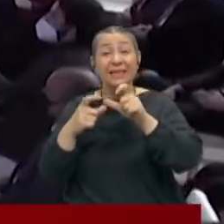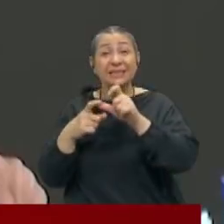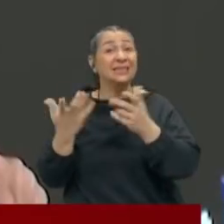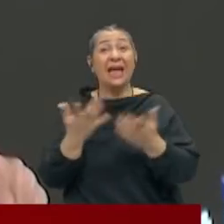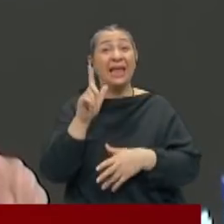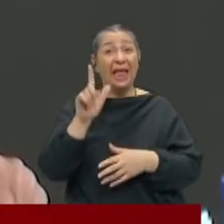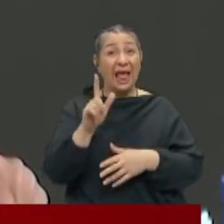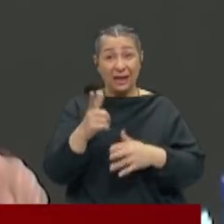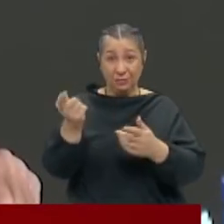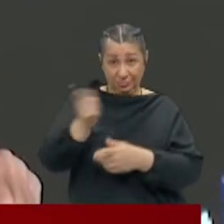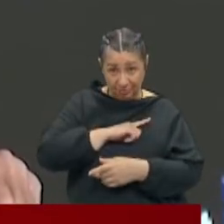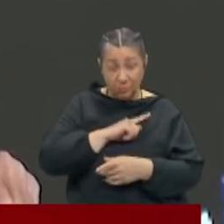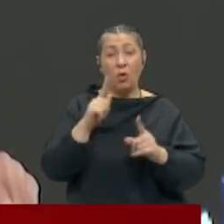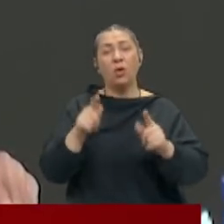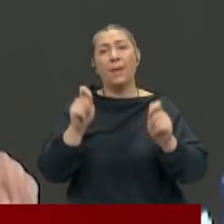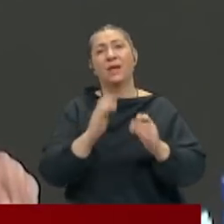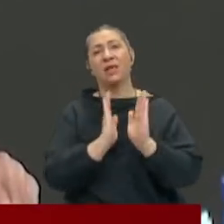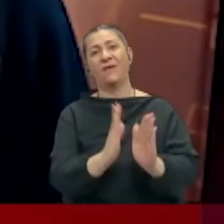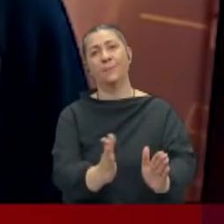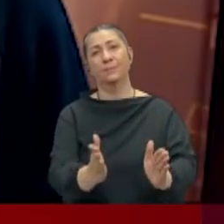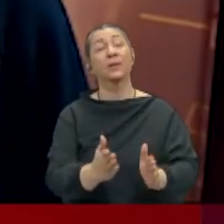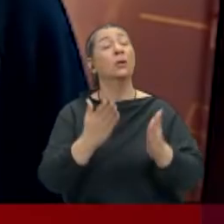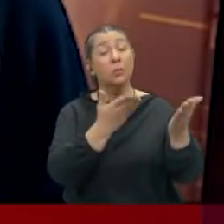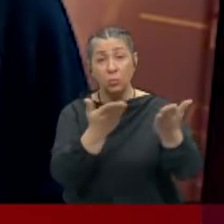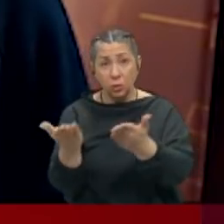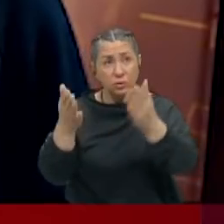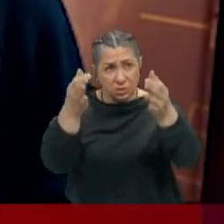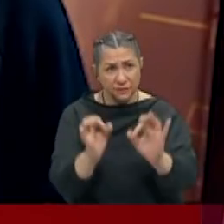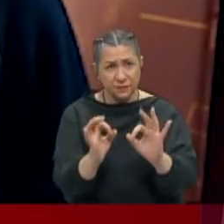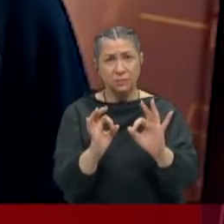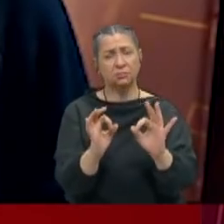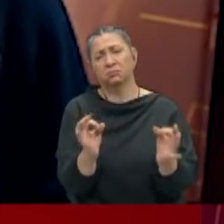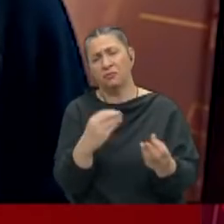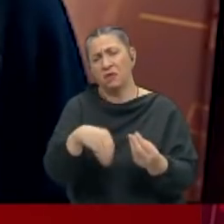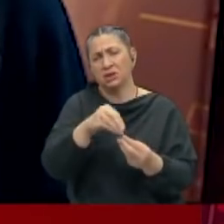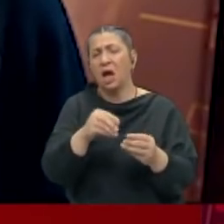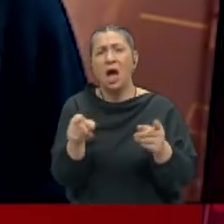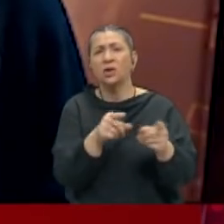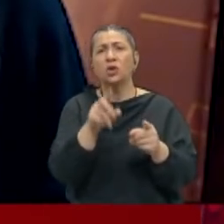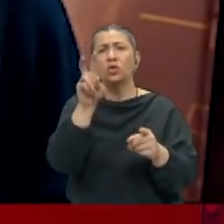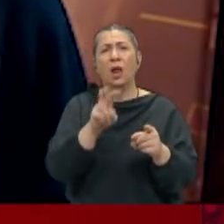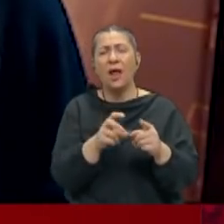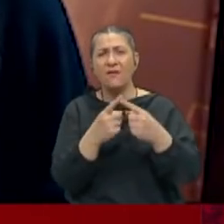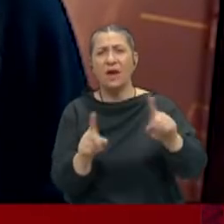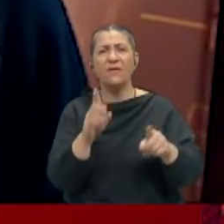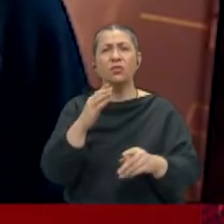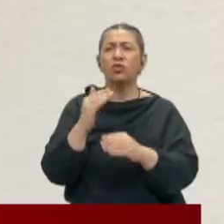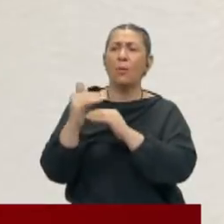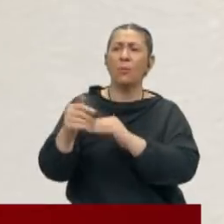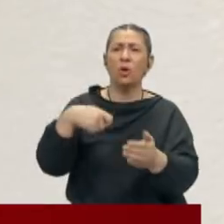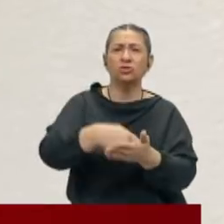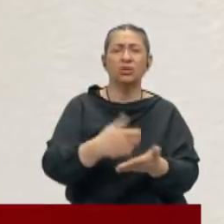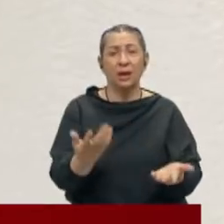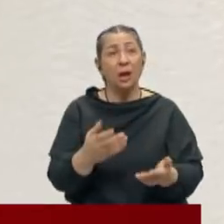neyi gerektiriyorsa onu yapmaya devam ediyoruz. Buyursunlar sıfıra indirsinler faizi. Nasıl olsa aradaki kur farkını vatandaşa ödetecekler.